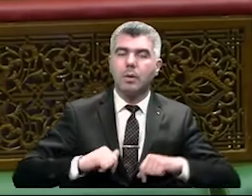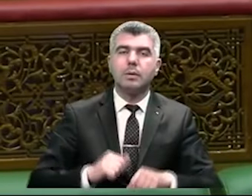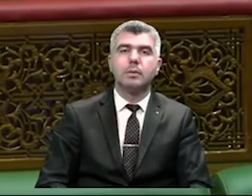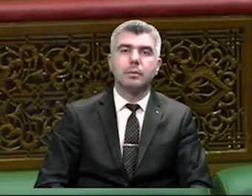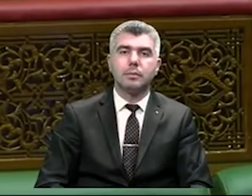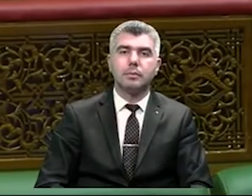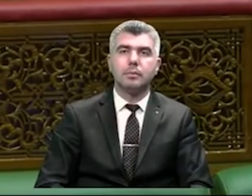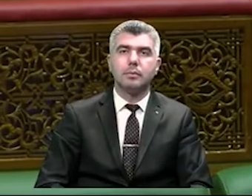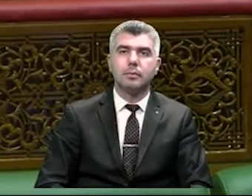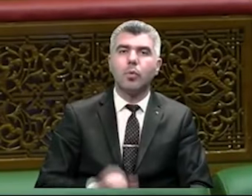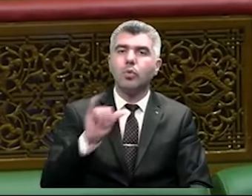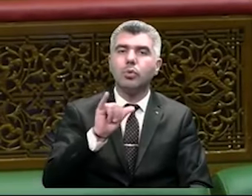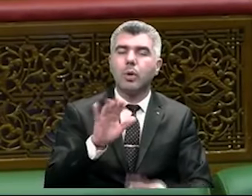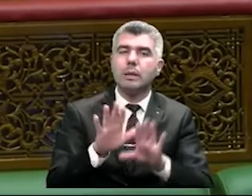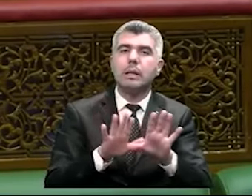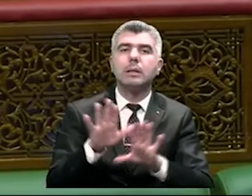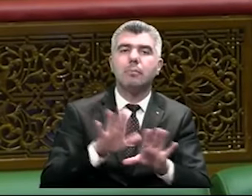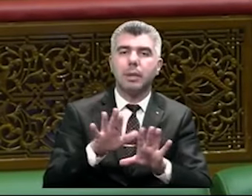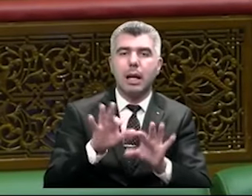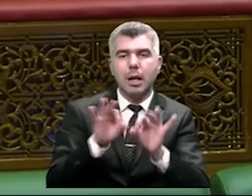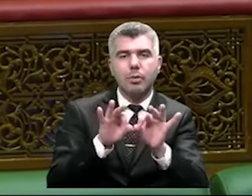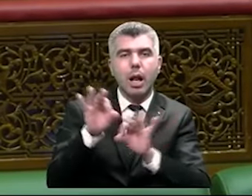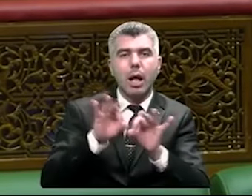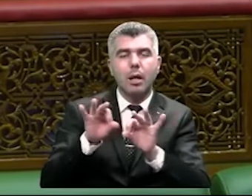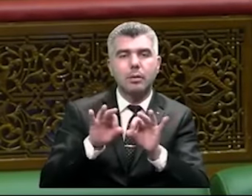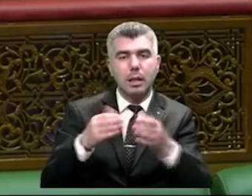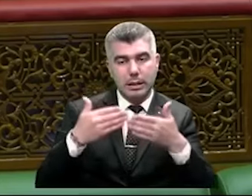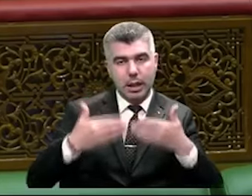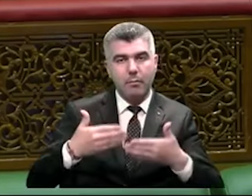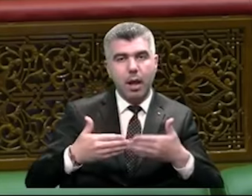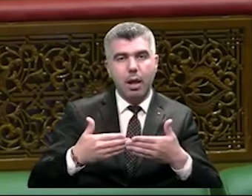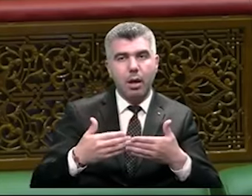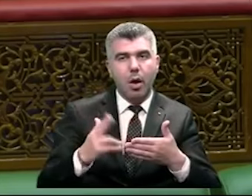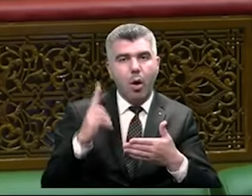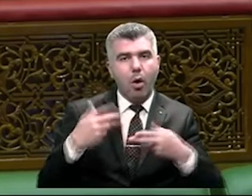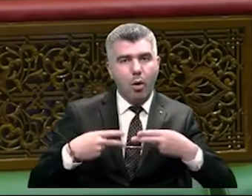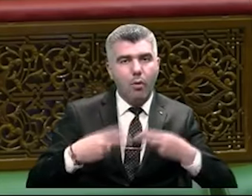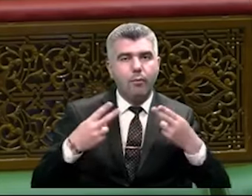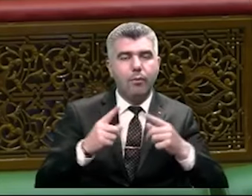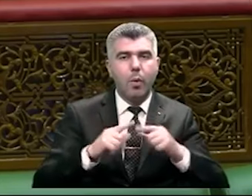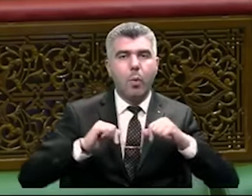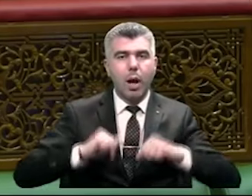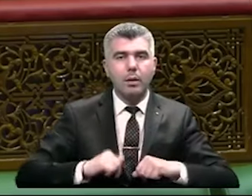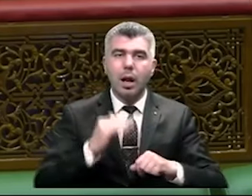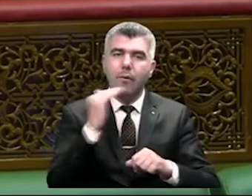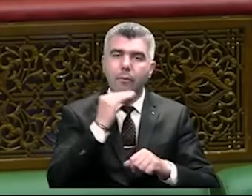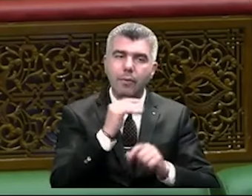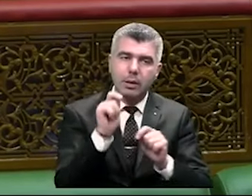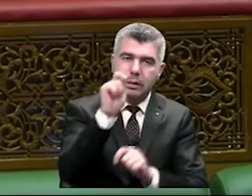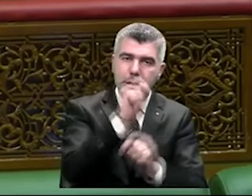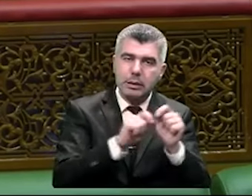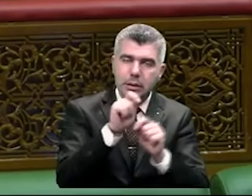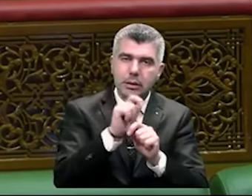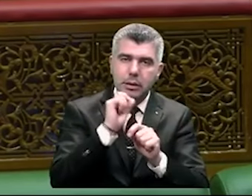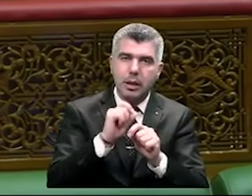المحترم ما هي التدابير والاجراءات الانيه التي تعتزم وزارتكم اتخاذها من اجل الاسراع بتهيئه طريق